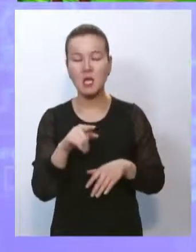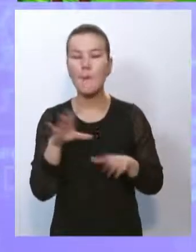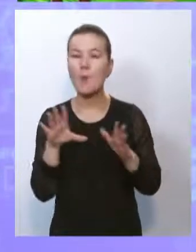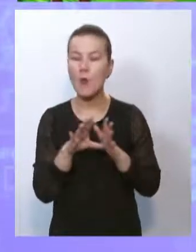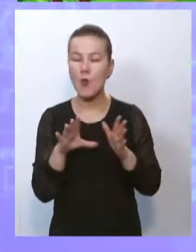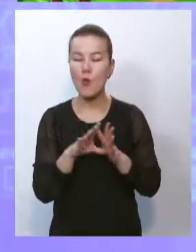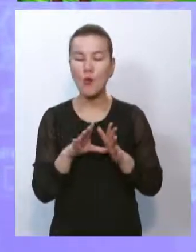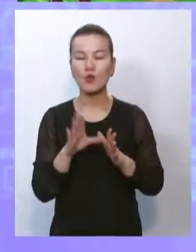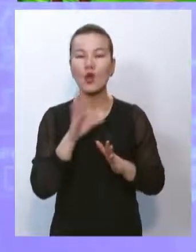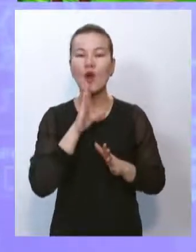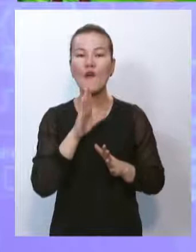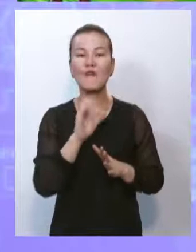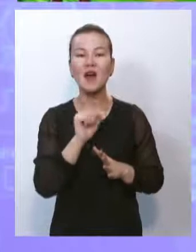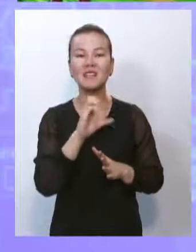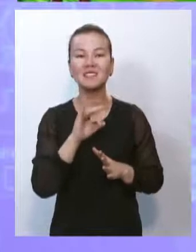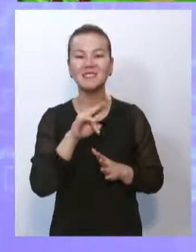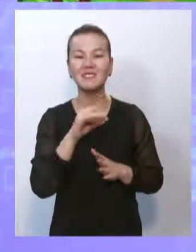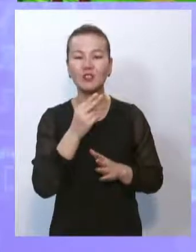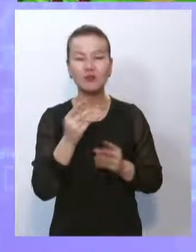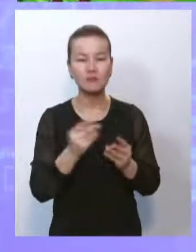василису расколдовать